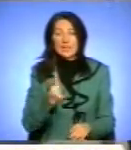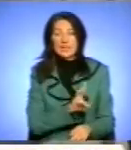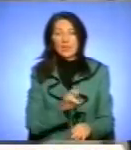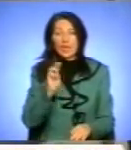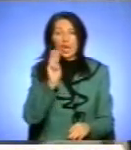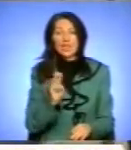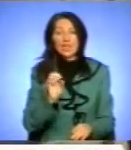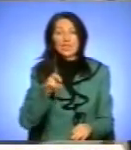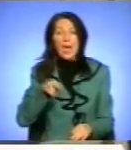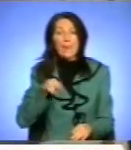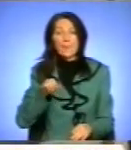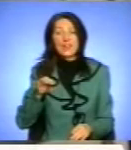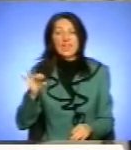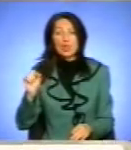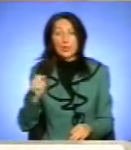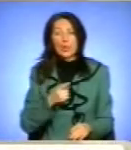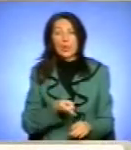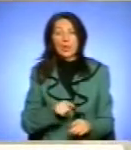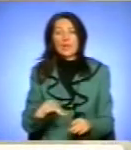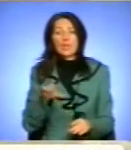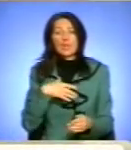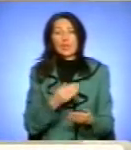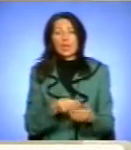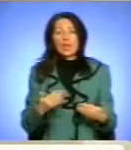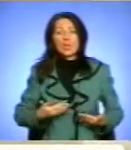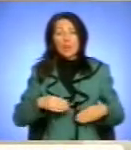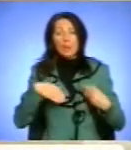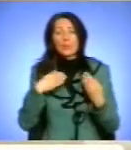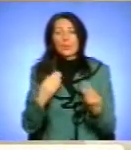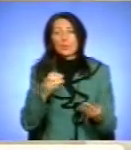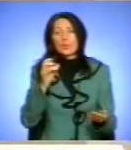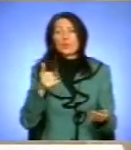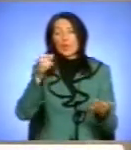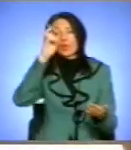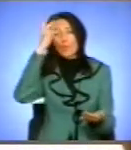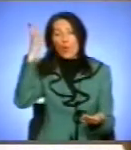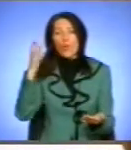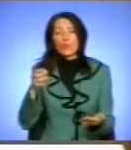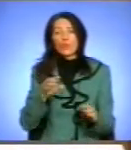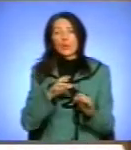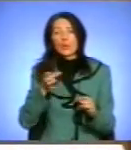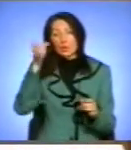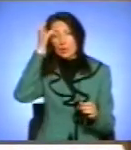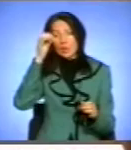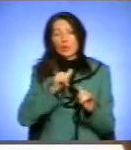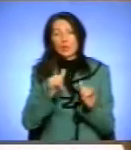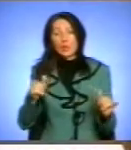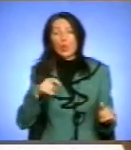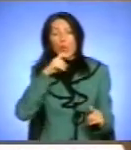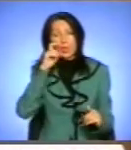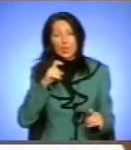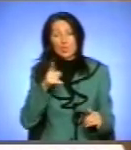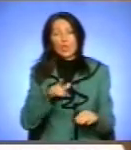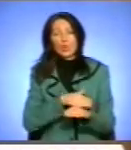Андрей Шептицький все своє життя приніс на алтар служіння Богові, просвітництву українців та їхньому добробуту. Більш ніж 50 років